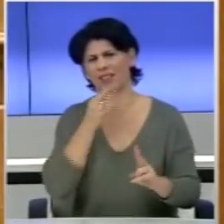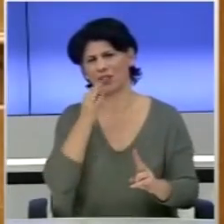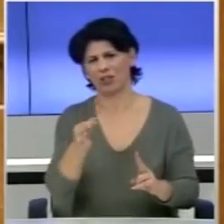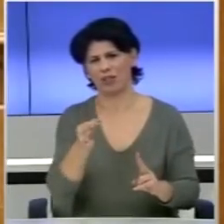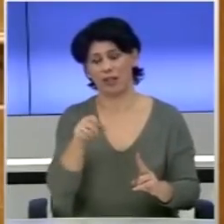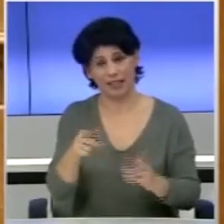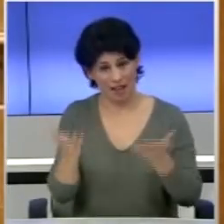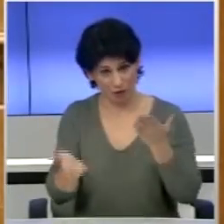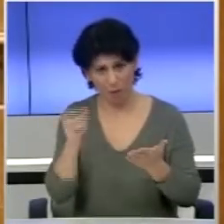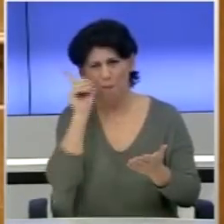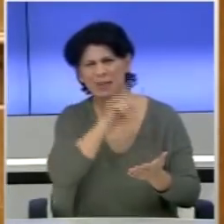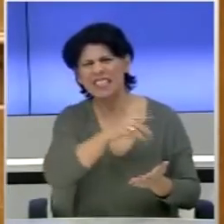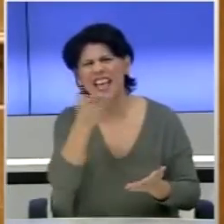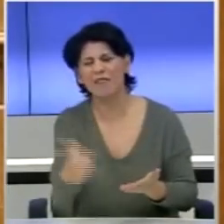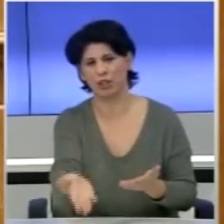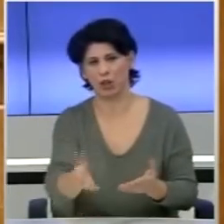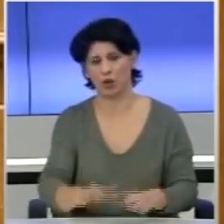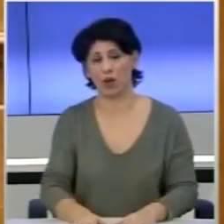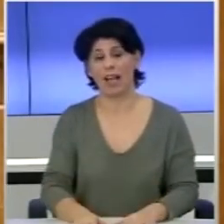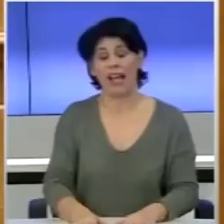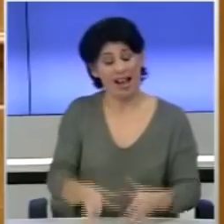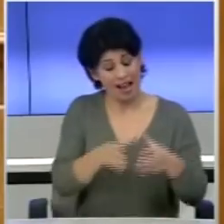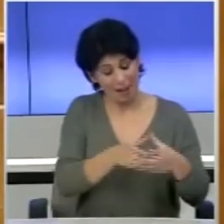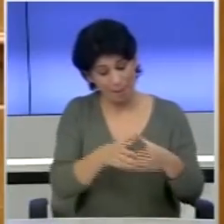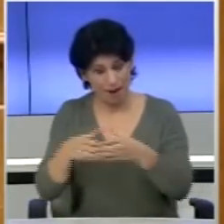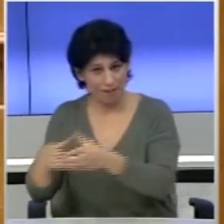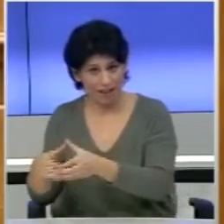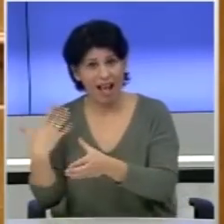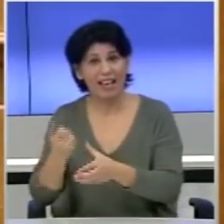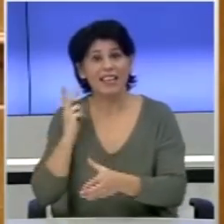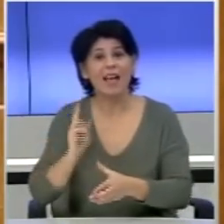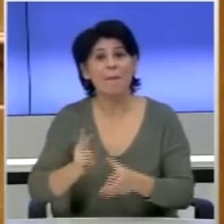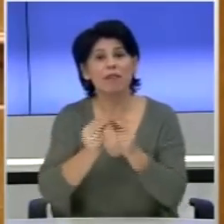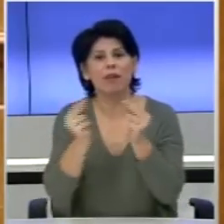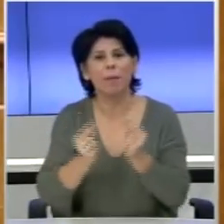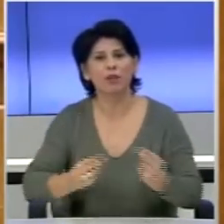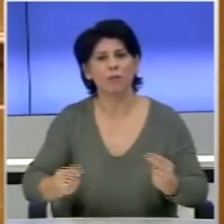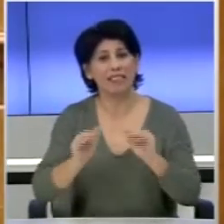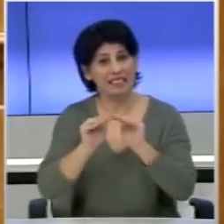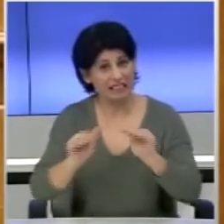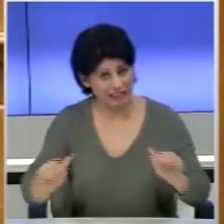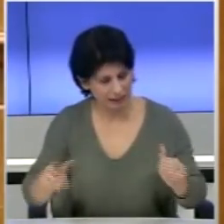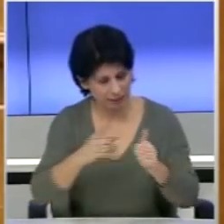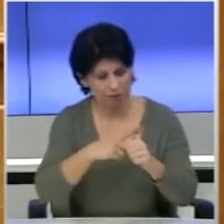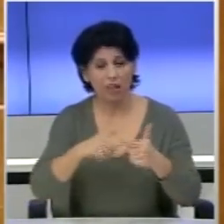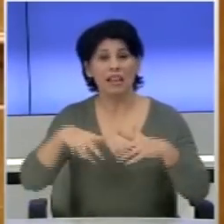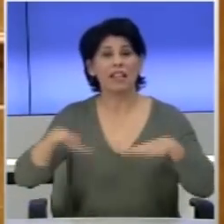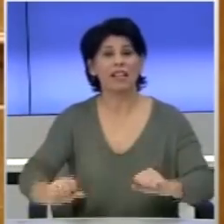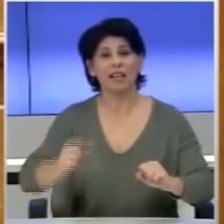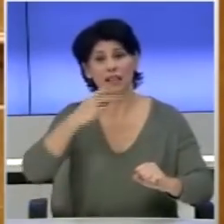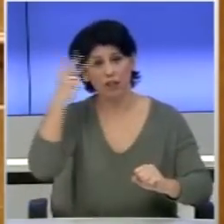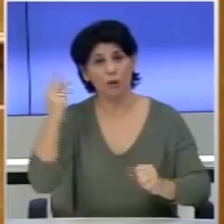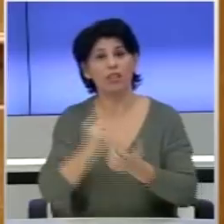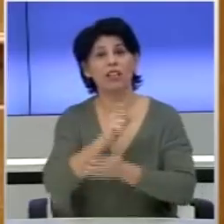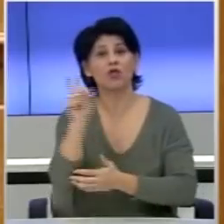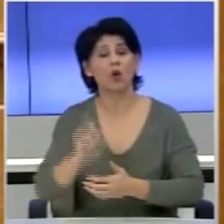το δίλημα αυτό είναι πλαστό. Κάθε πλευρά του έχει επικίνδυνες συνέπειες για την ειρήνη, για τα κυριαρχικά δικαιώματα